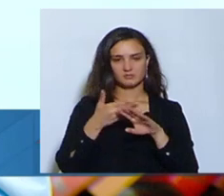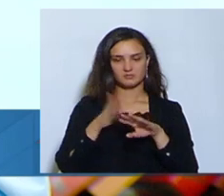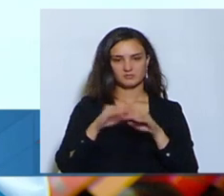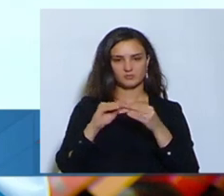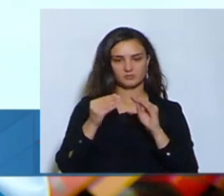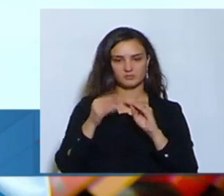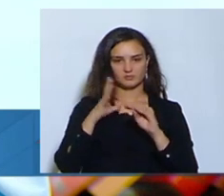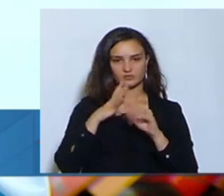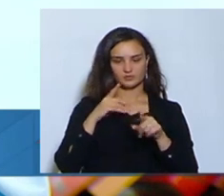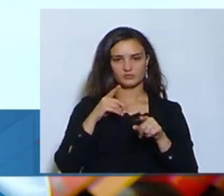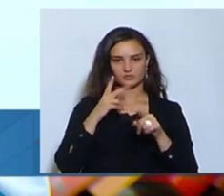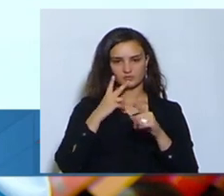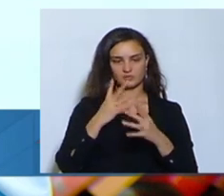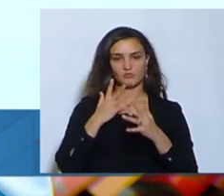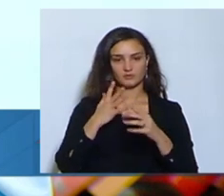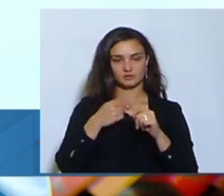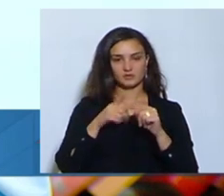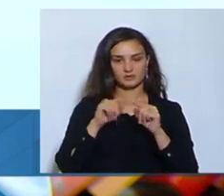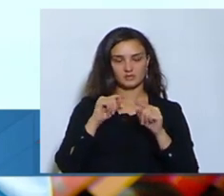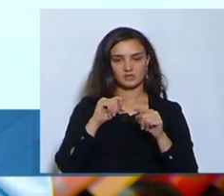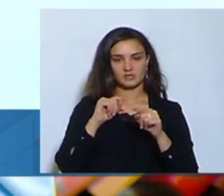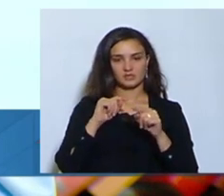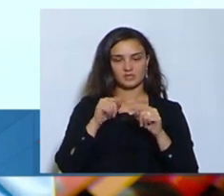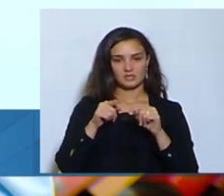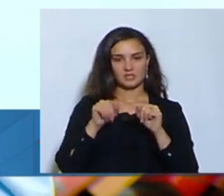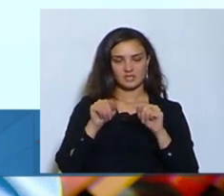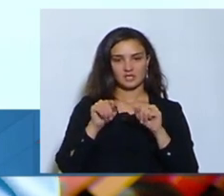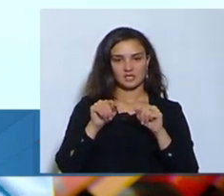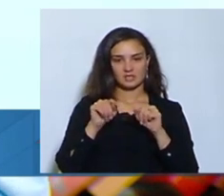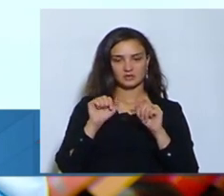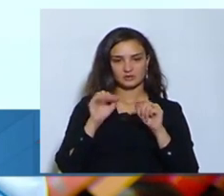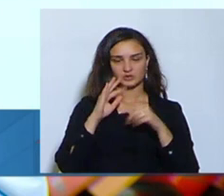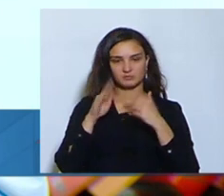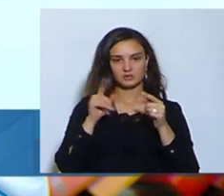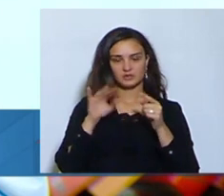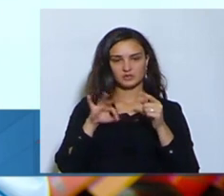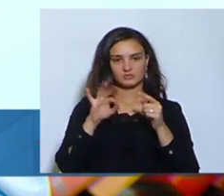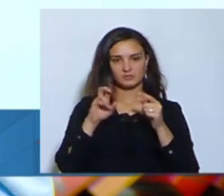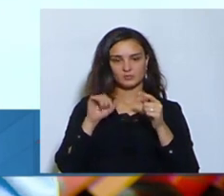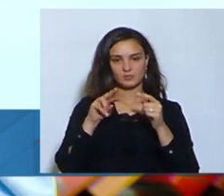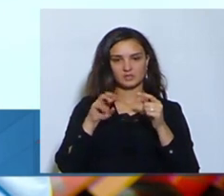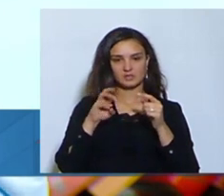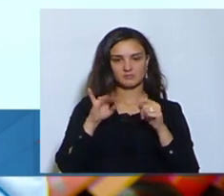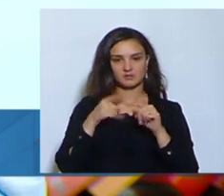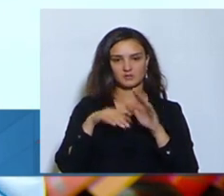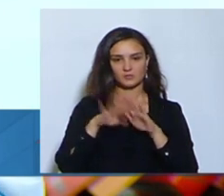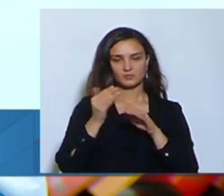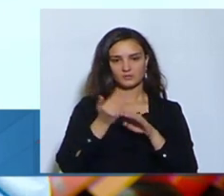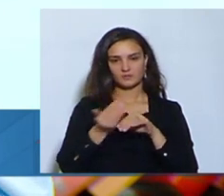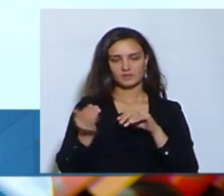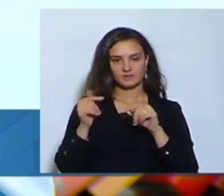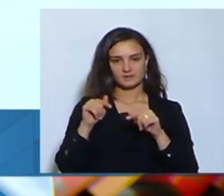ძიმე პრობლემაში გამოვლინდეს და ამა ხო, შემდეგ ახლა რაც შეეხება ბულიმიას. ბულიმია უფრო